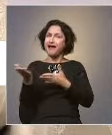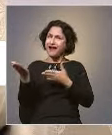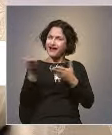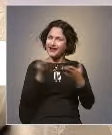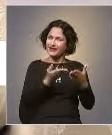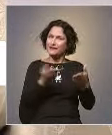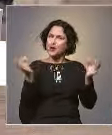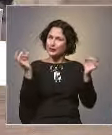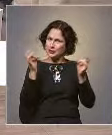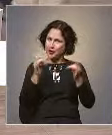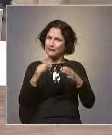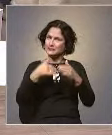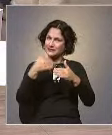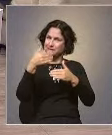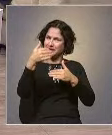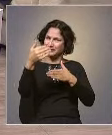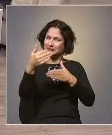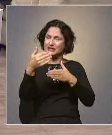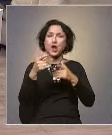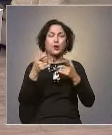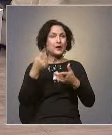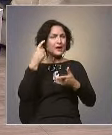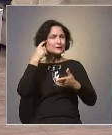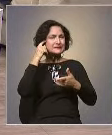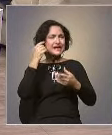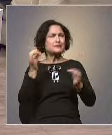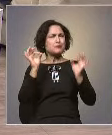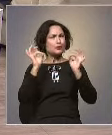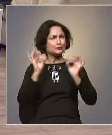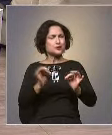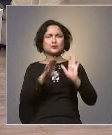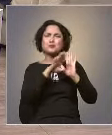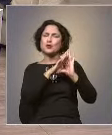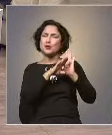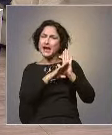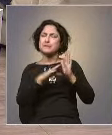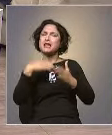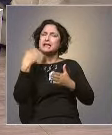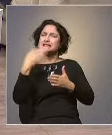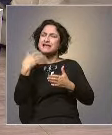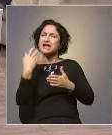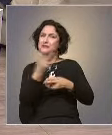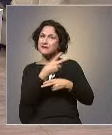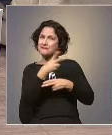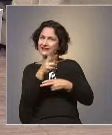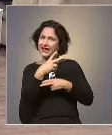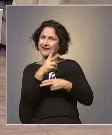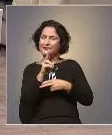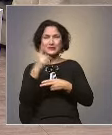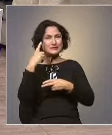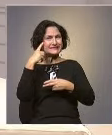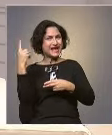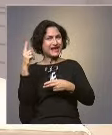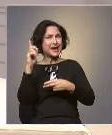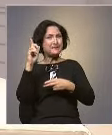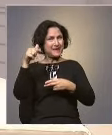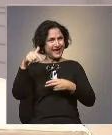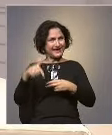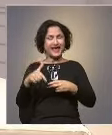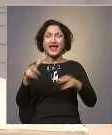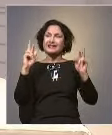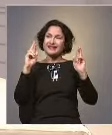малко повече яснота за конкретните събития в програмата, да разкажем и да покажем всяко едно от тях в предаването Знание БГ. И аз ви благодаря. Много